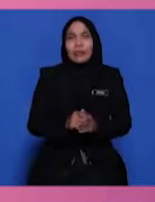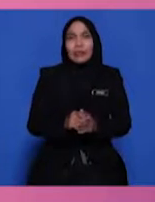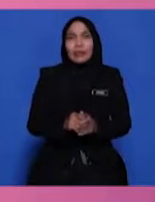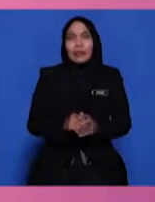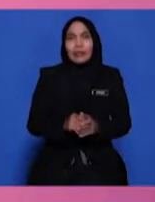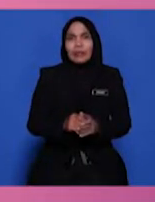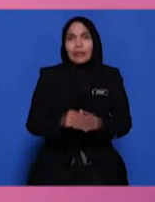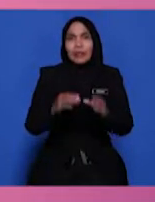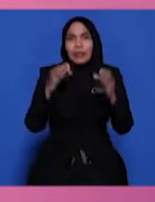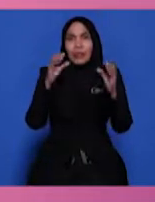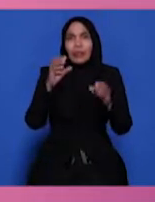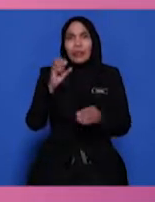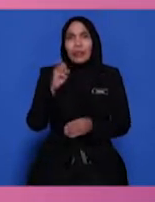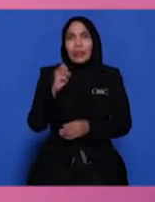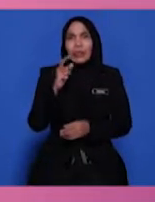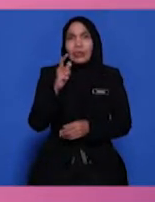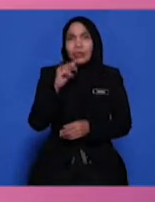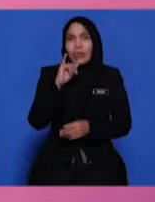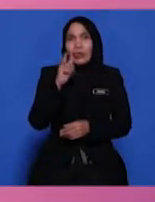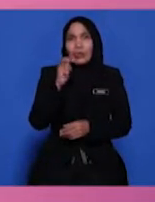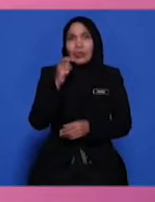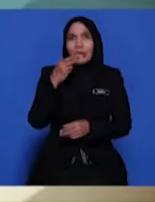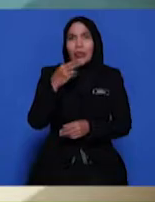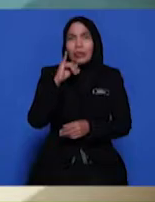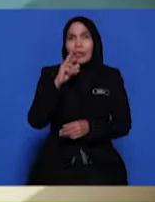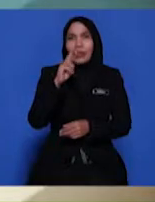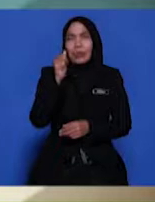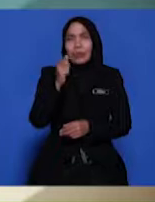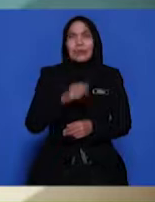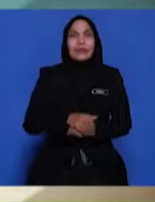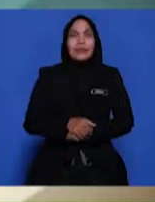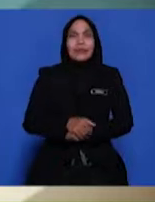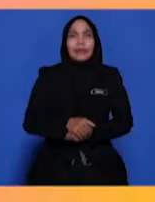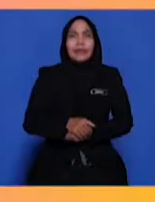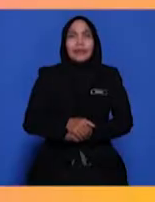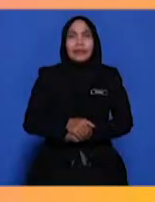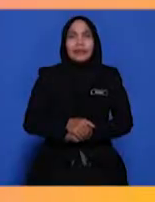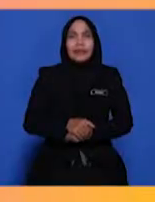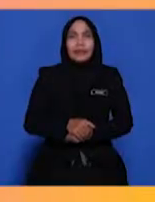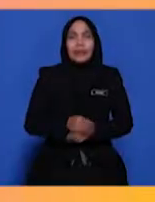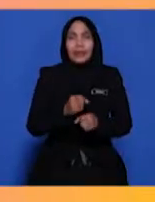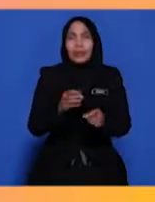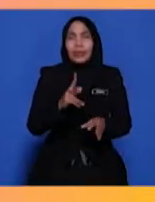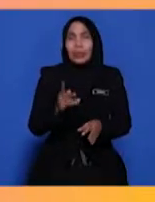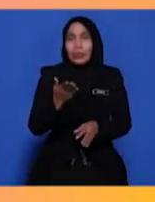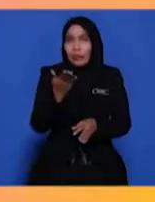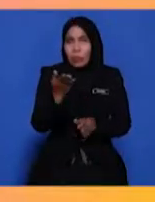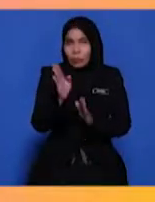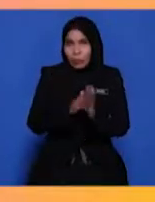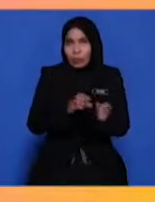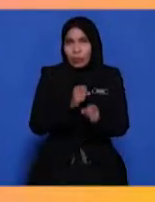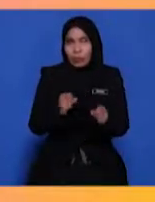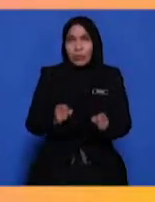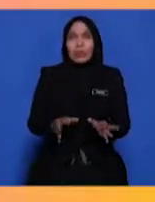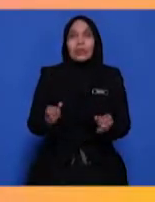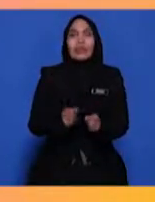Siti Radewi. Salam sejahtera kepada semua. Baiklah murid-murid, sudahkah kamu bersedia dengan alat